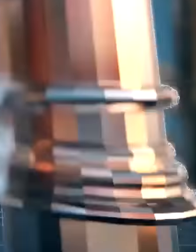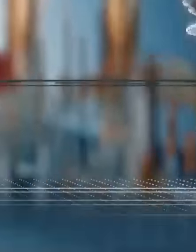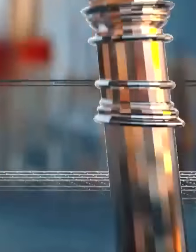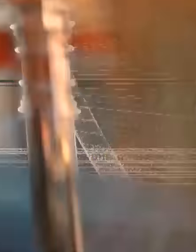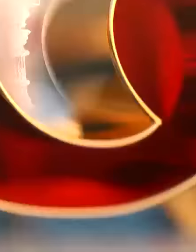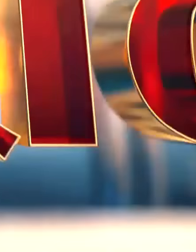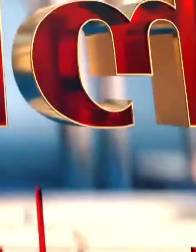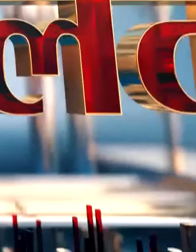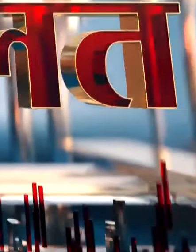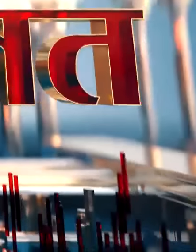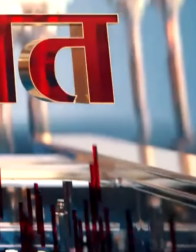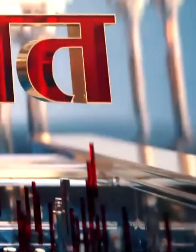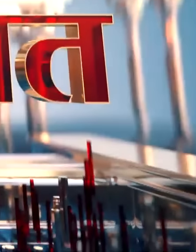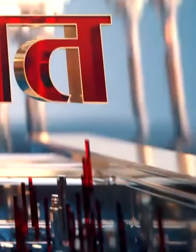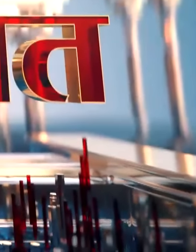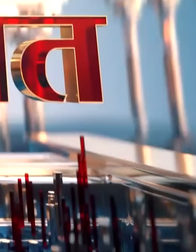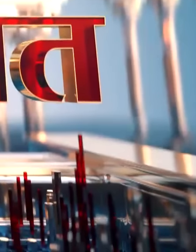शर्मा के